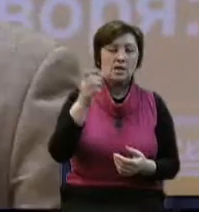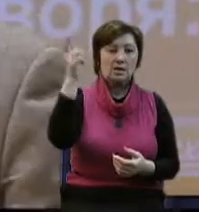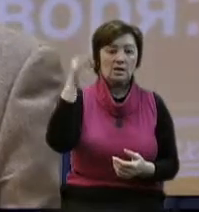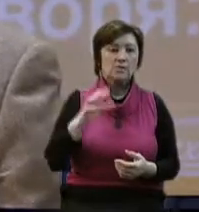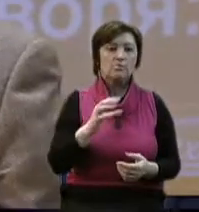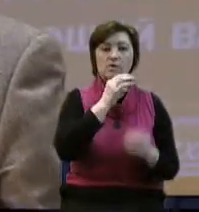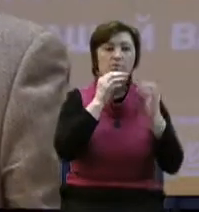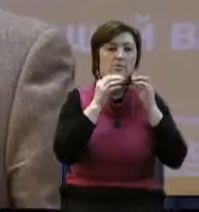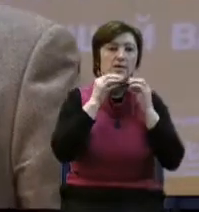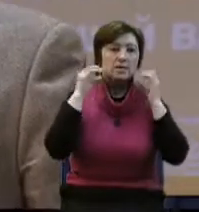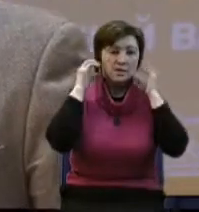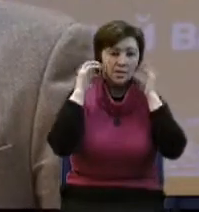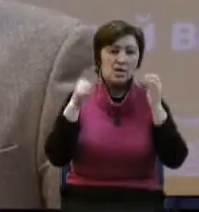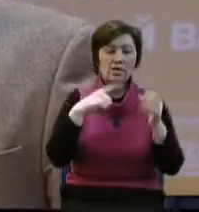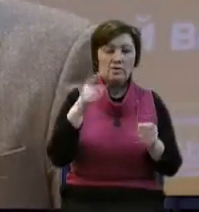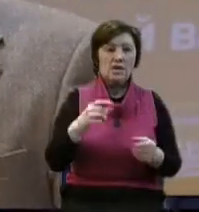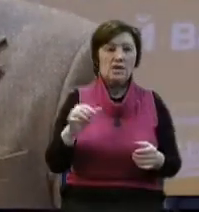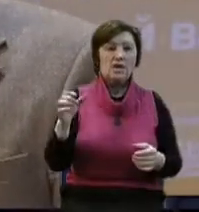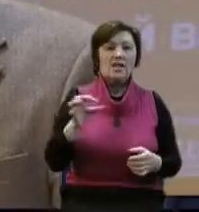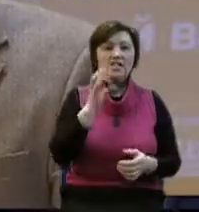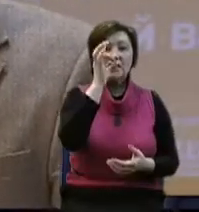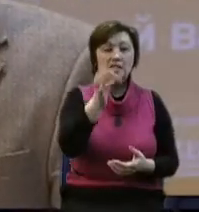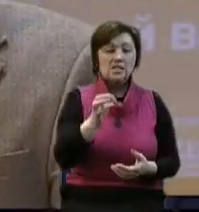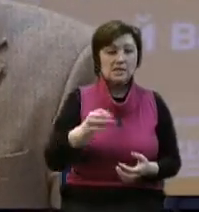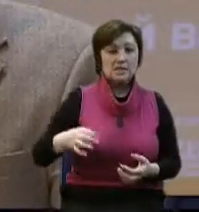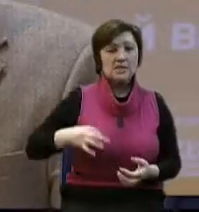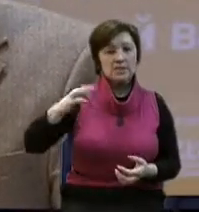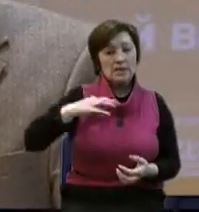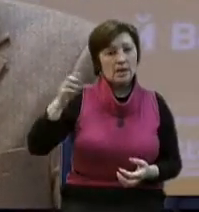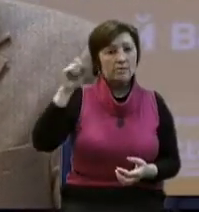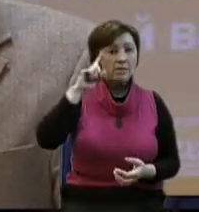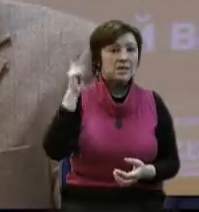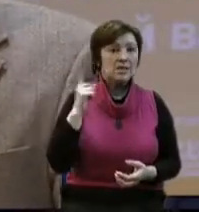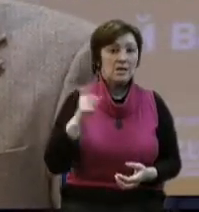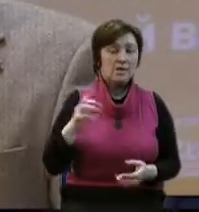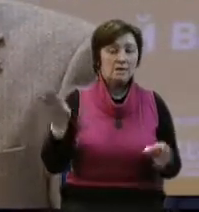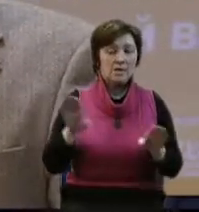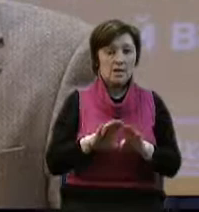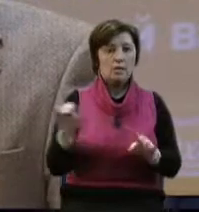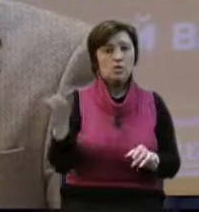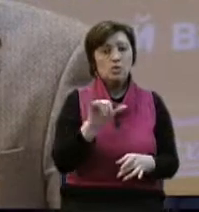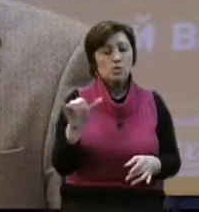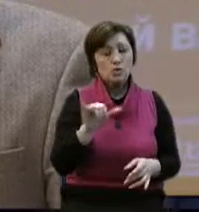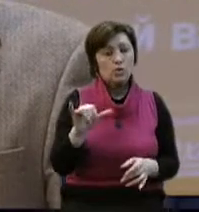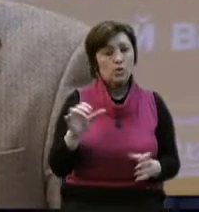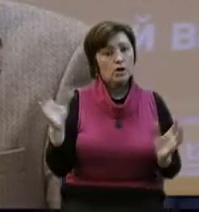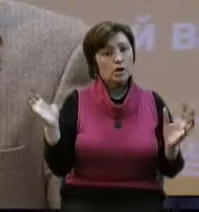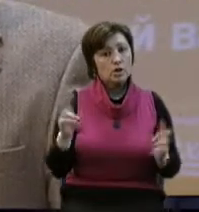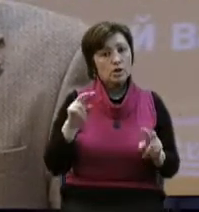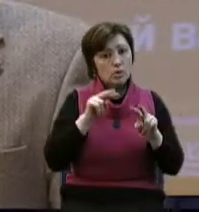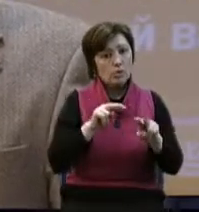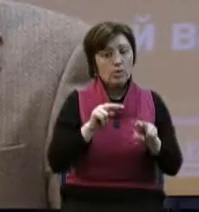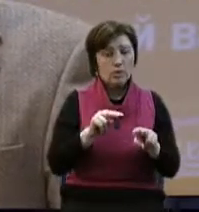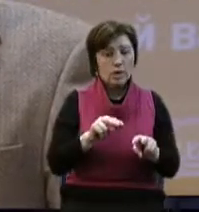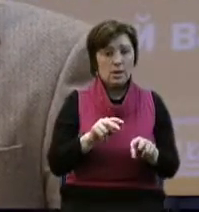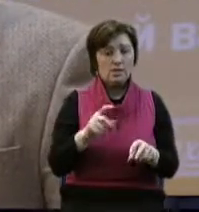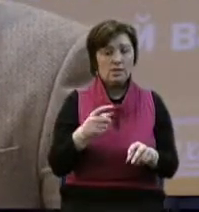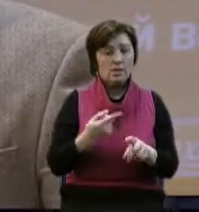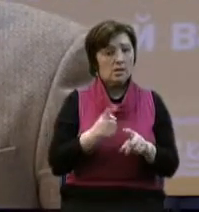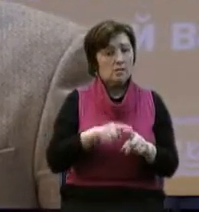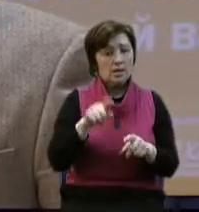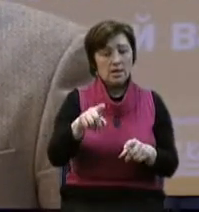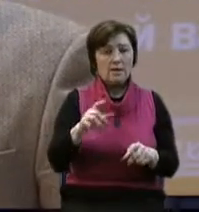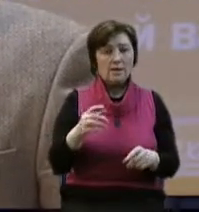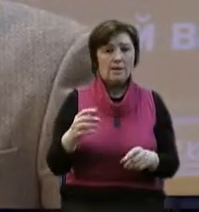говоря, скажи сынам Израилевым так, субботы мои соблюдайте, ибо это